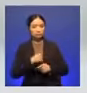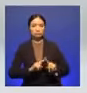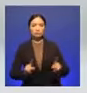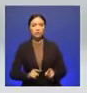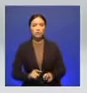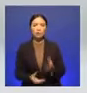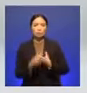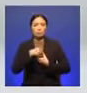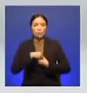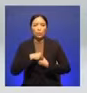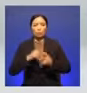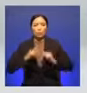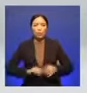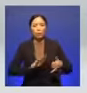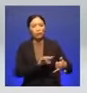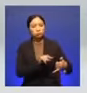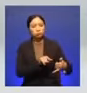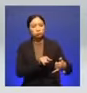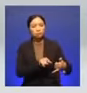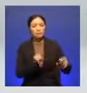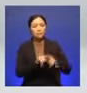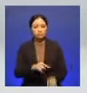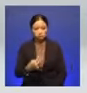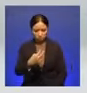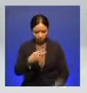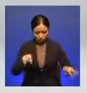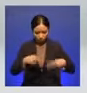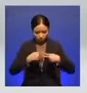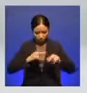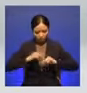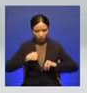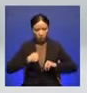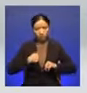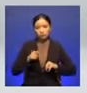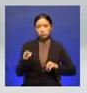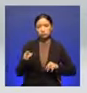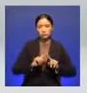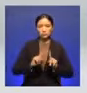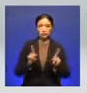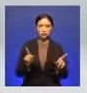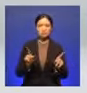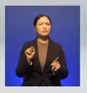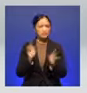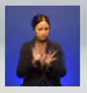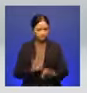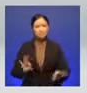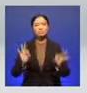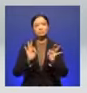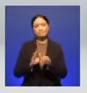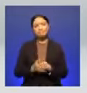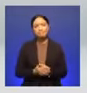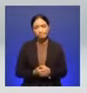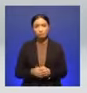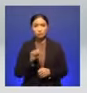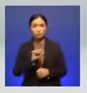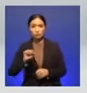ของเขาเนี่ยก็จะเหมือนกับว่าเขาจะมองตัวเขาเนี่ยต่างออกไปนะคะอันนี้ก็เป็นเรื่องสำคัญมากที่มันนำไปสู่สิ่งที่ทาง